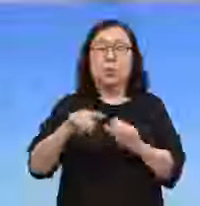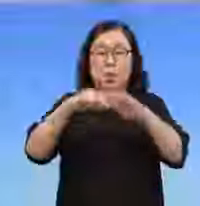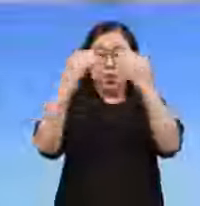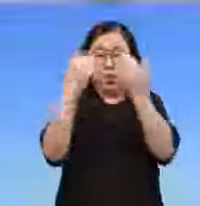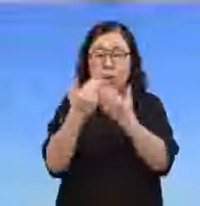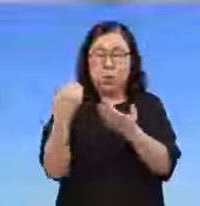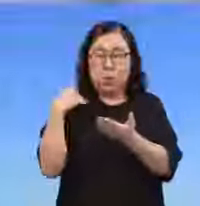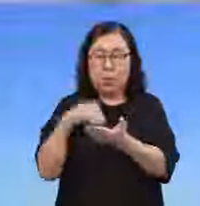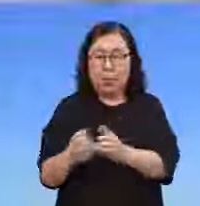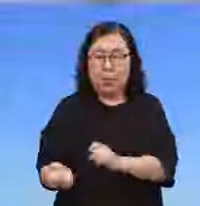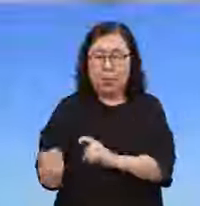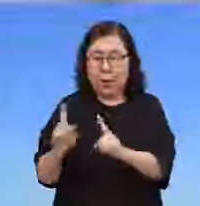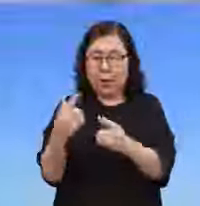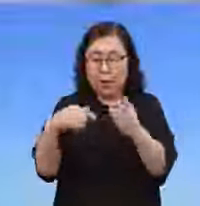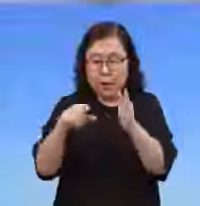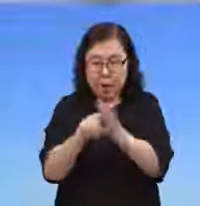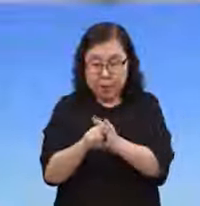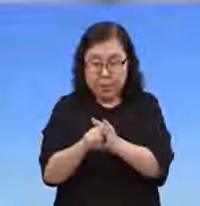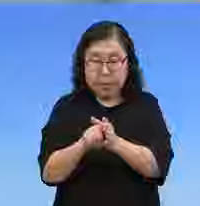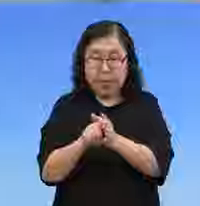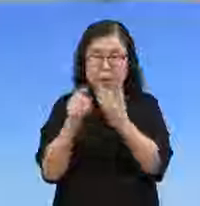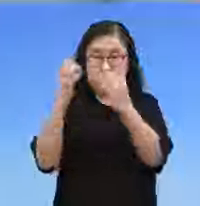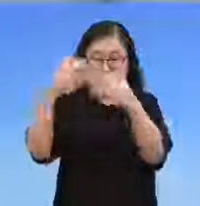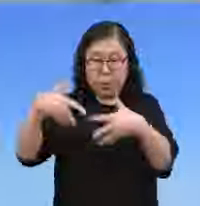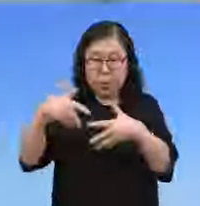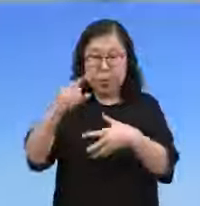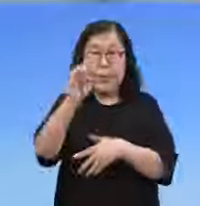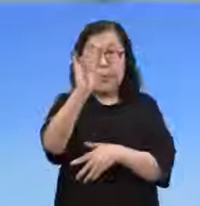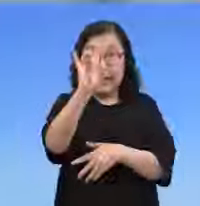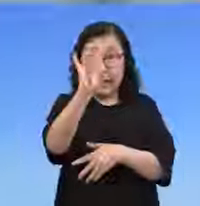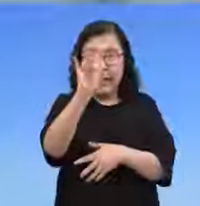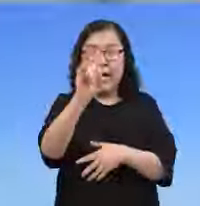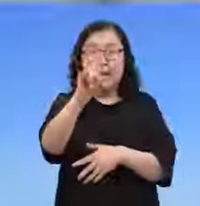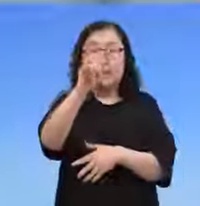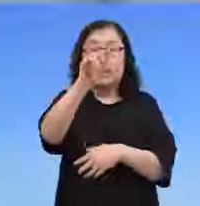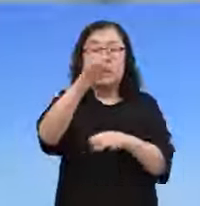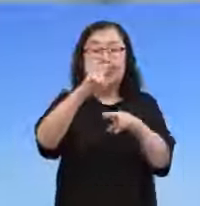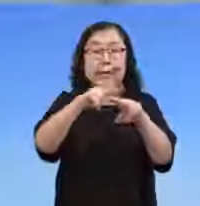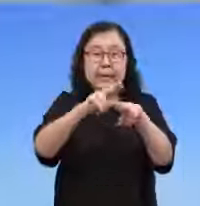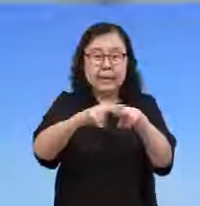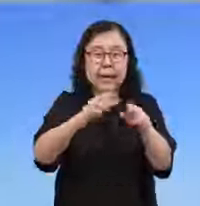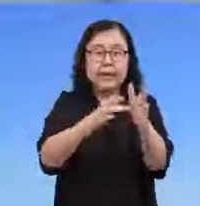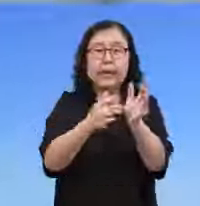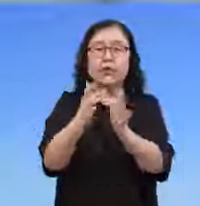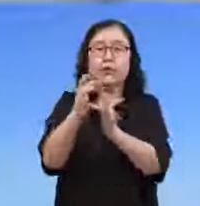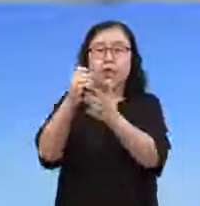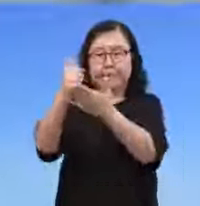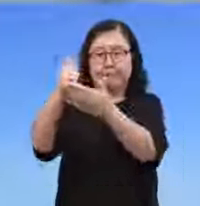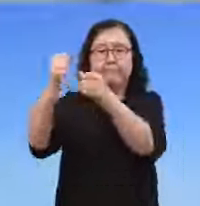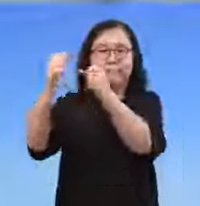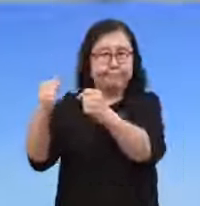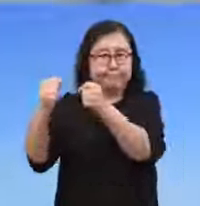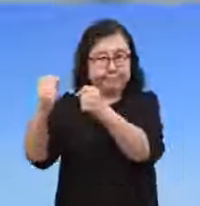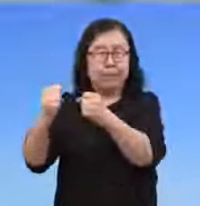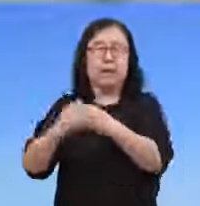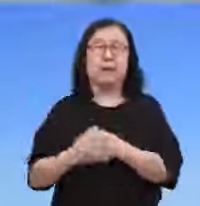모든 것이 회복되기 위한 조건은 딱 하나였습니다. 그 현장에 예수님이 계셨다는 사실입니다.